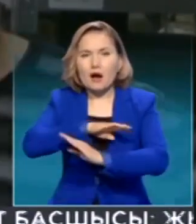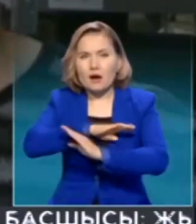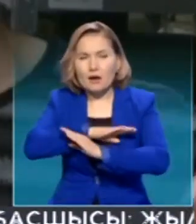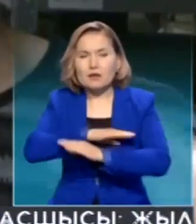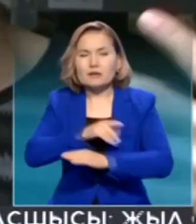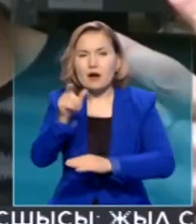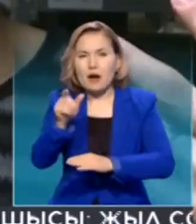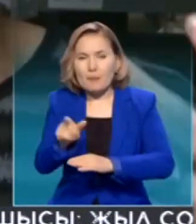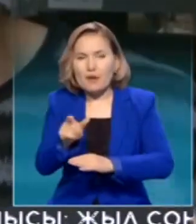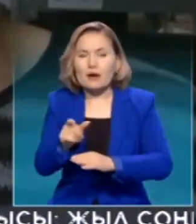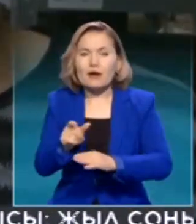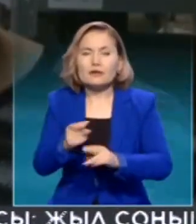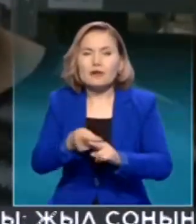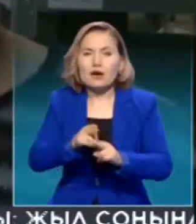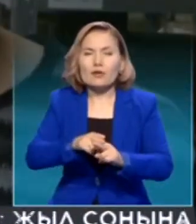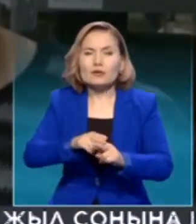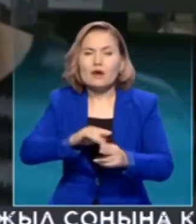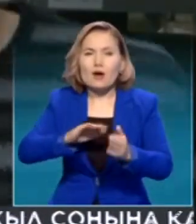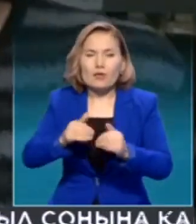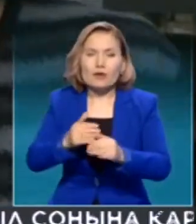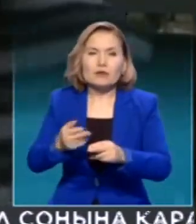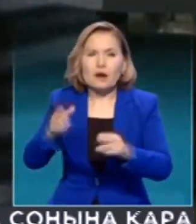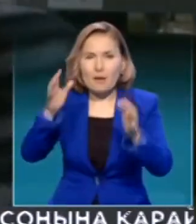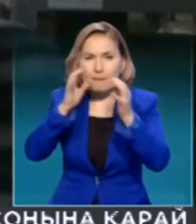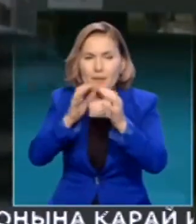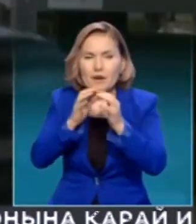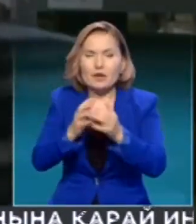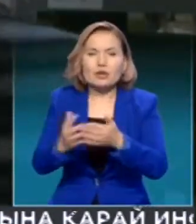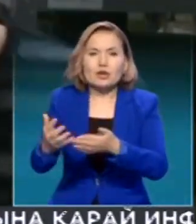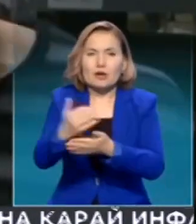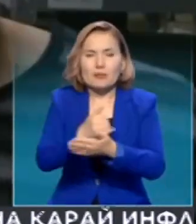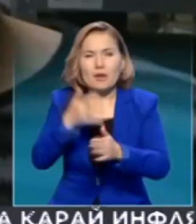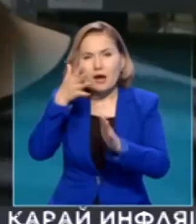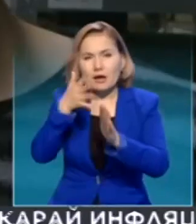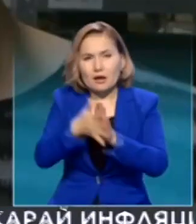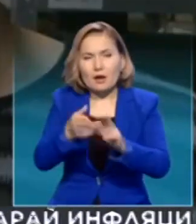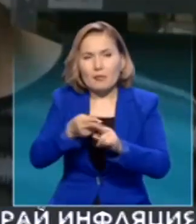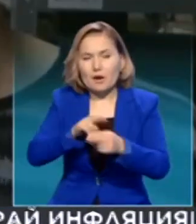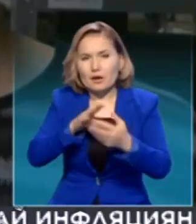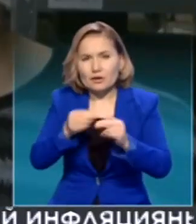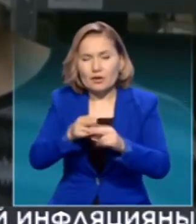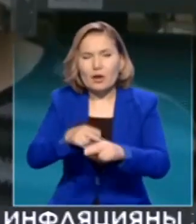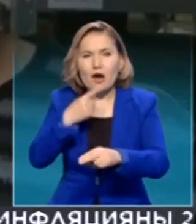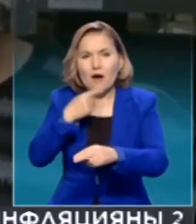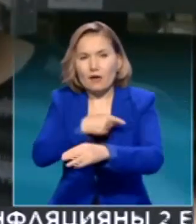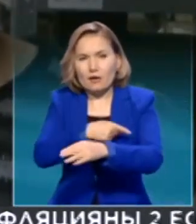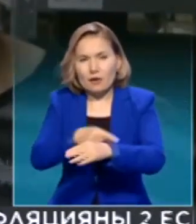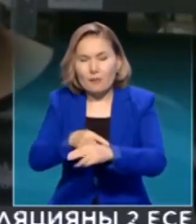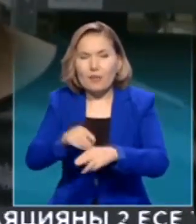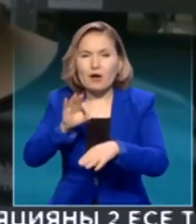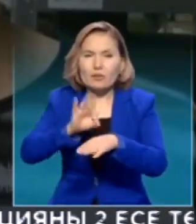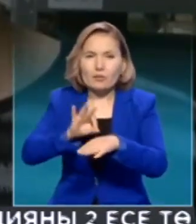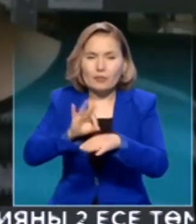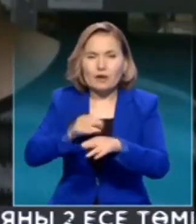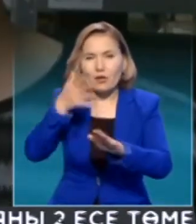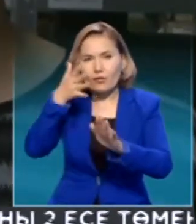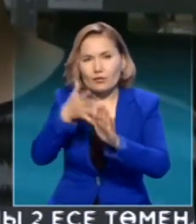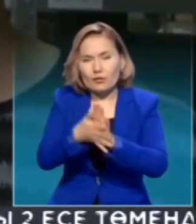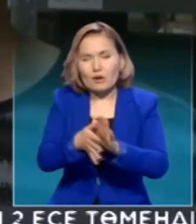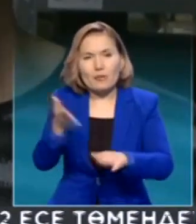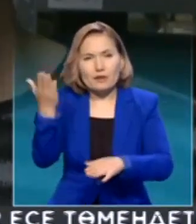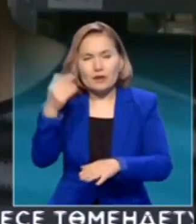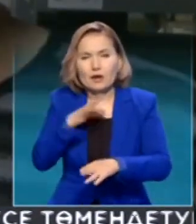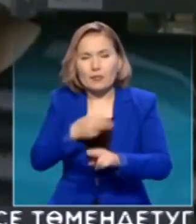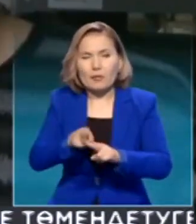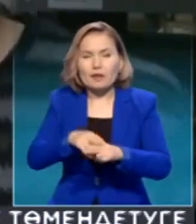науқастың миын алып ғылымға пайдалануға болмайды. Сондықтан осы уақытқа дейін біз зертті тек науқастың қан арқылы, немесе бас миын түсіру арқылы зерттейтінбіз.